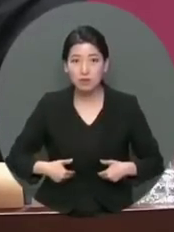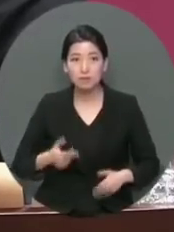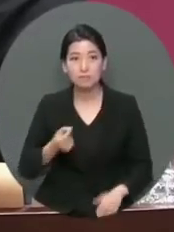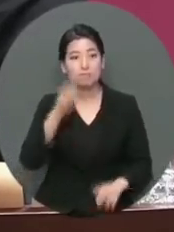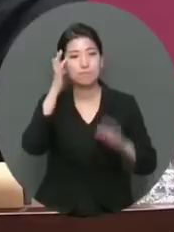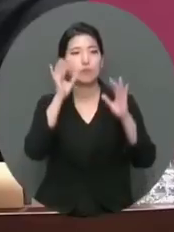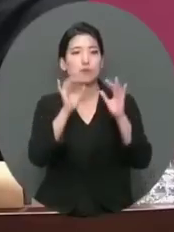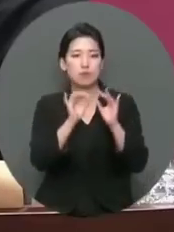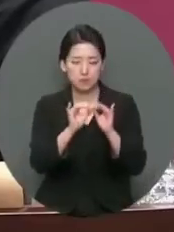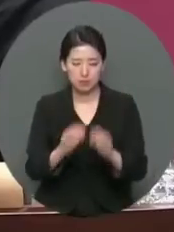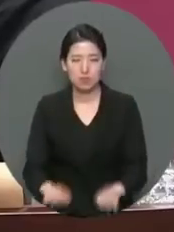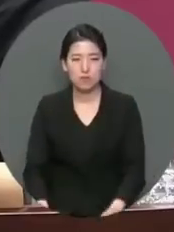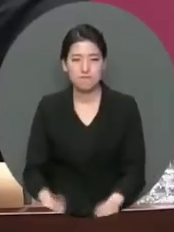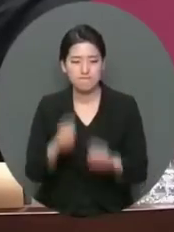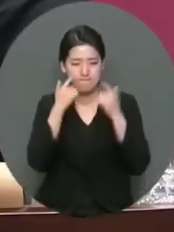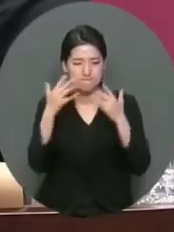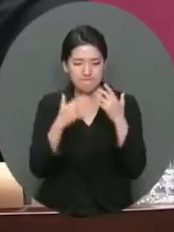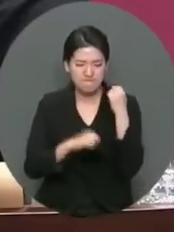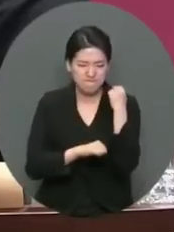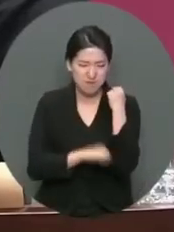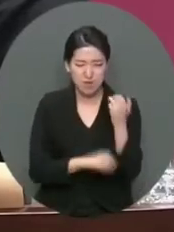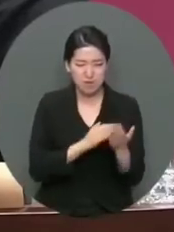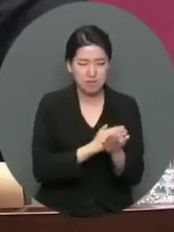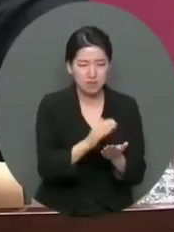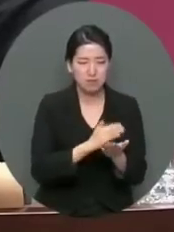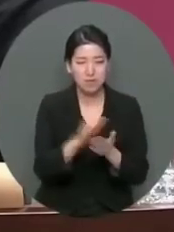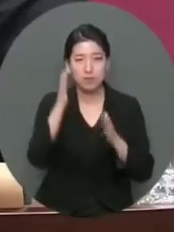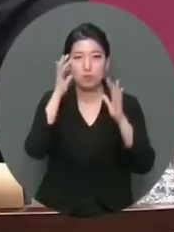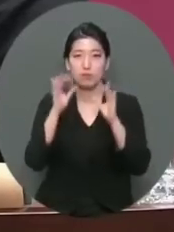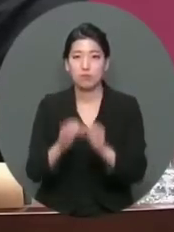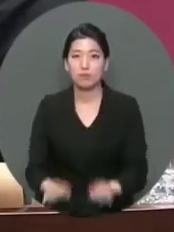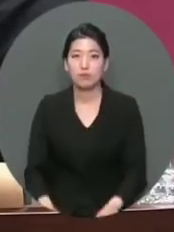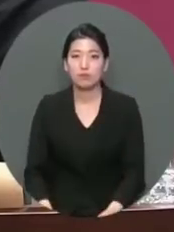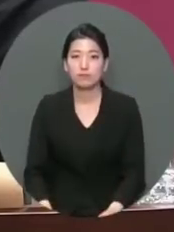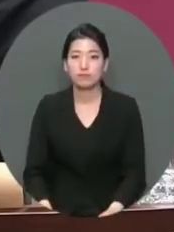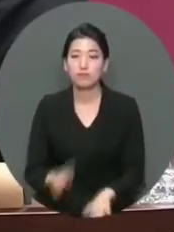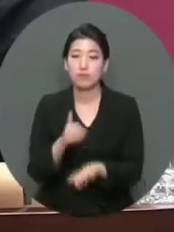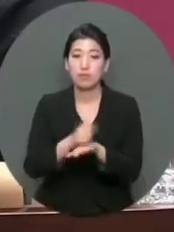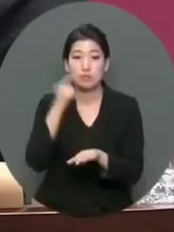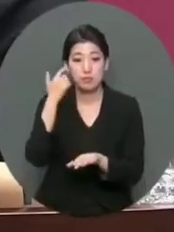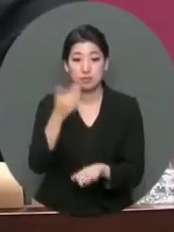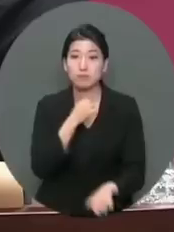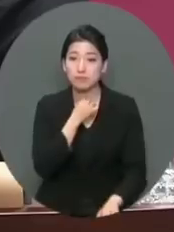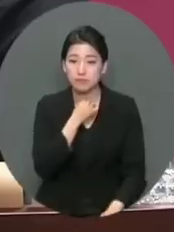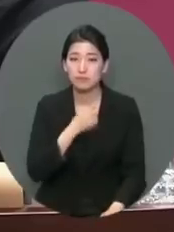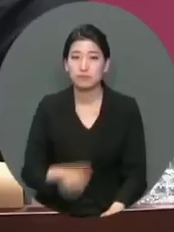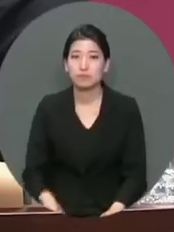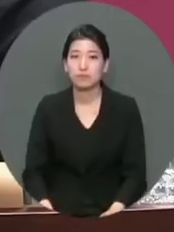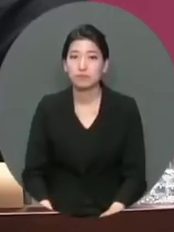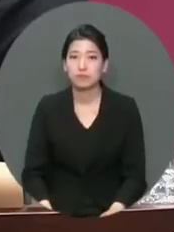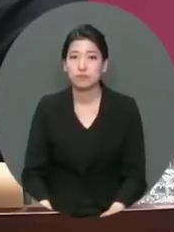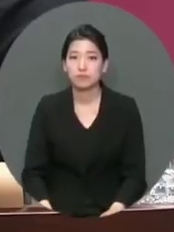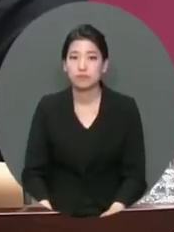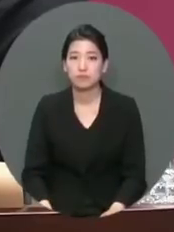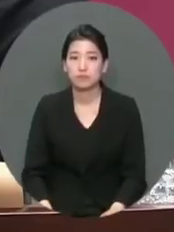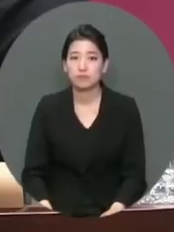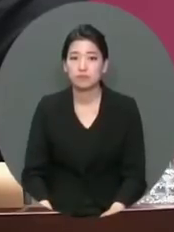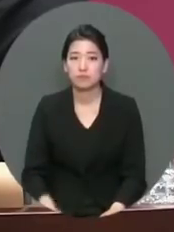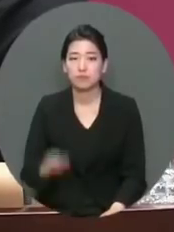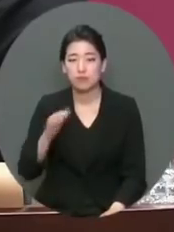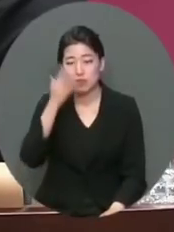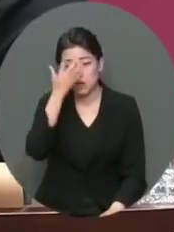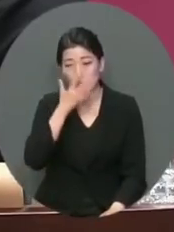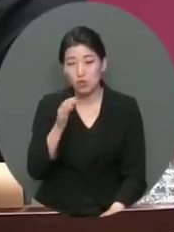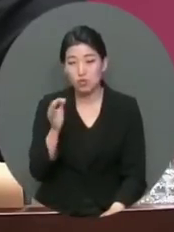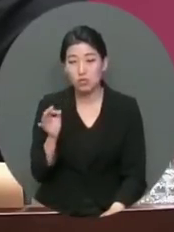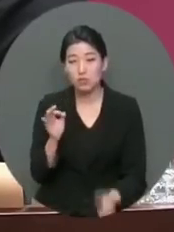절대 뿌리 뽑고 강력하게 처벌해야 된다는 말씀에 공감합니다. 마지막 질문하겠습니다. 공천 뇌물 의혹, 쪼개기 후원금 의혹이